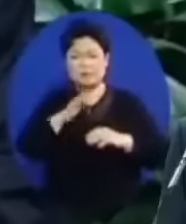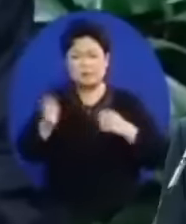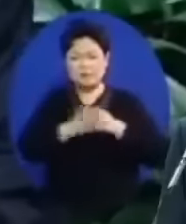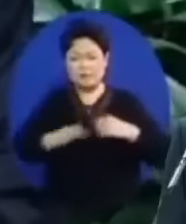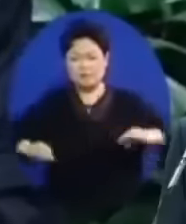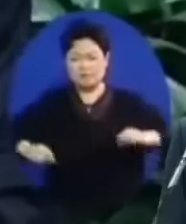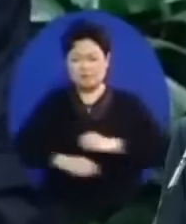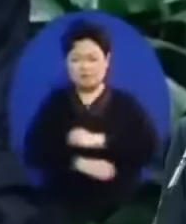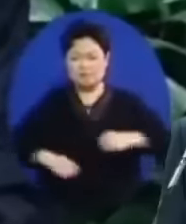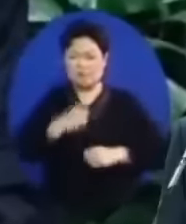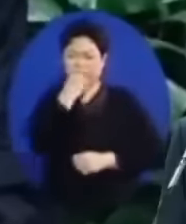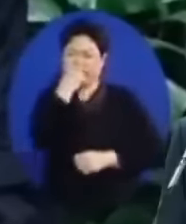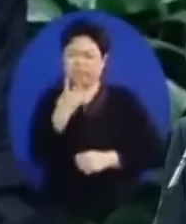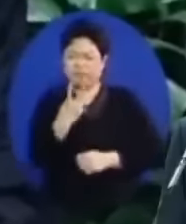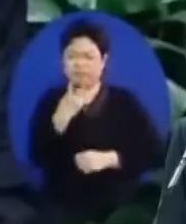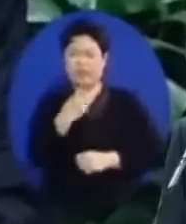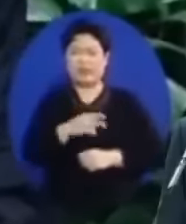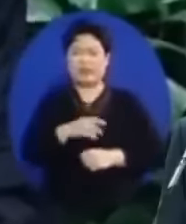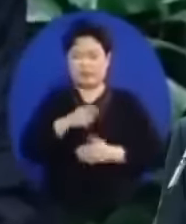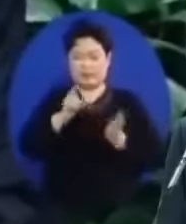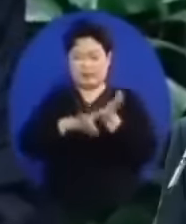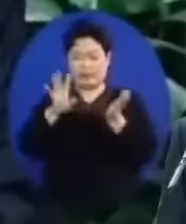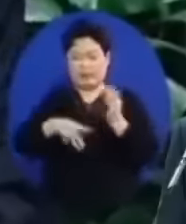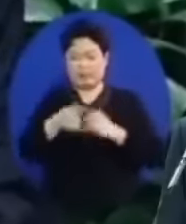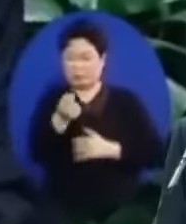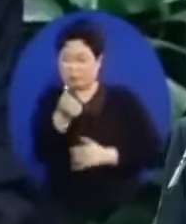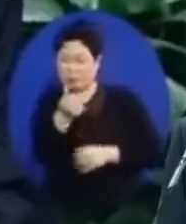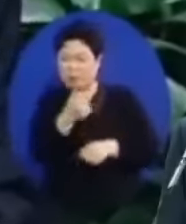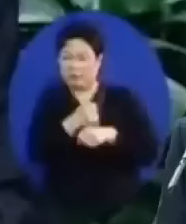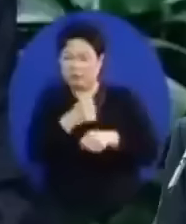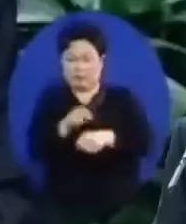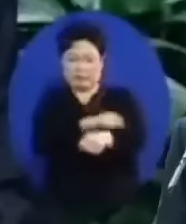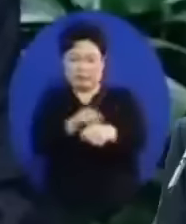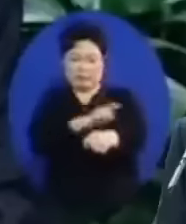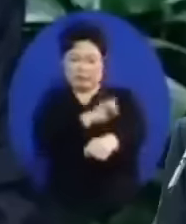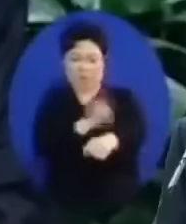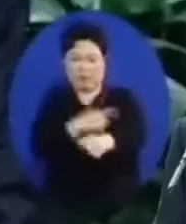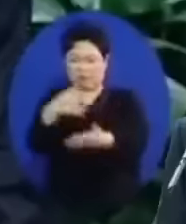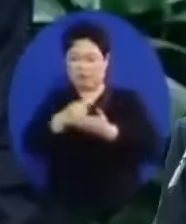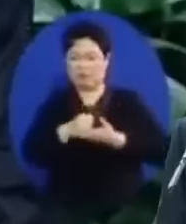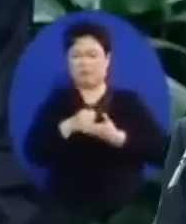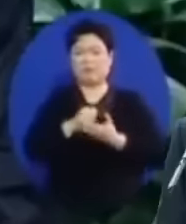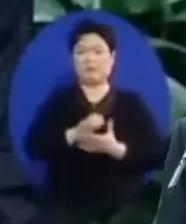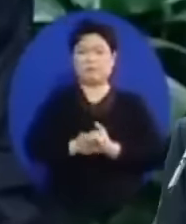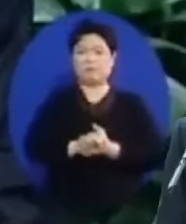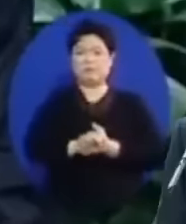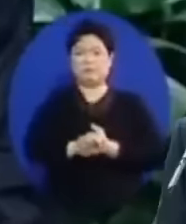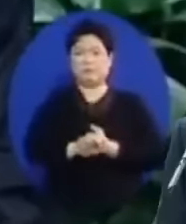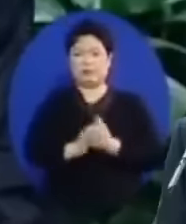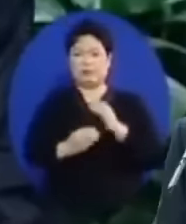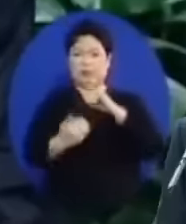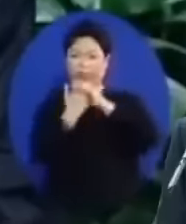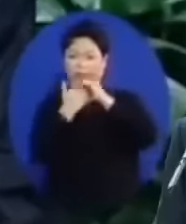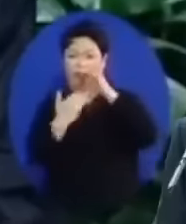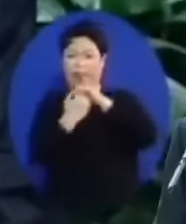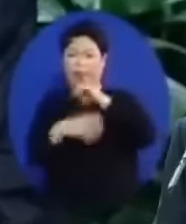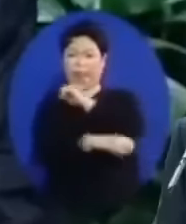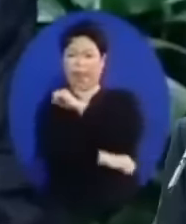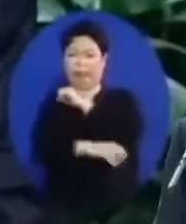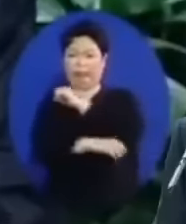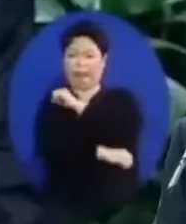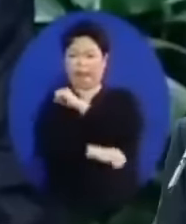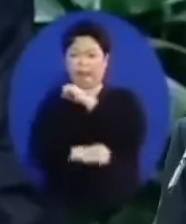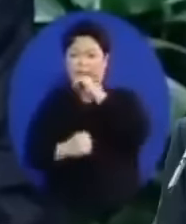심합니다. 자유민주주의 시대에 세금 적게 내려고 특권을 얻으려고 뒷돈을 써서 부정부패가